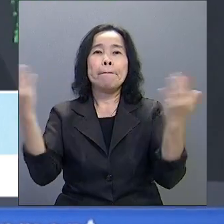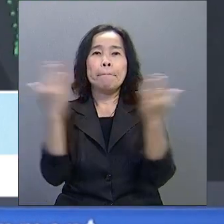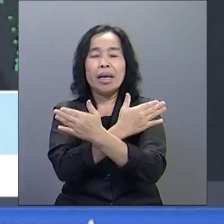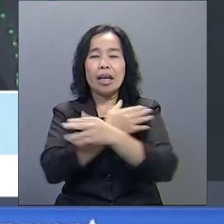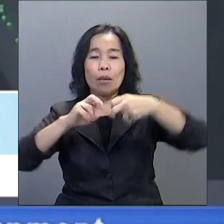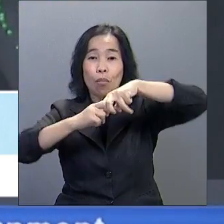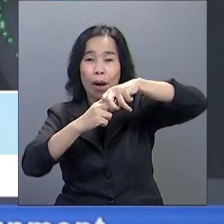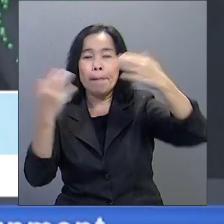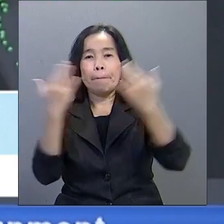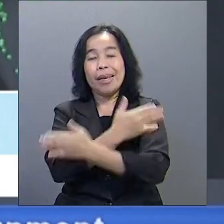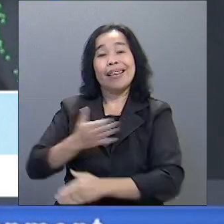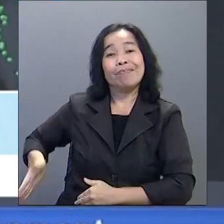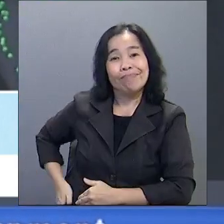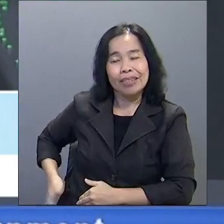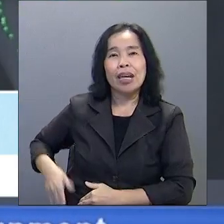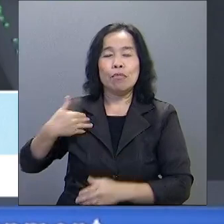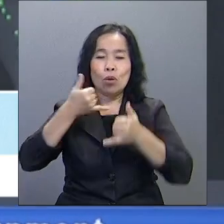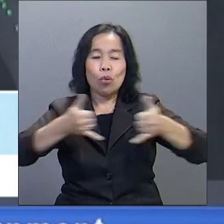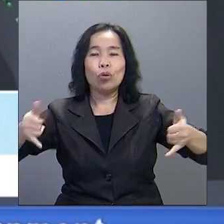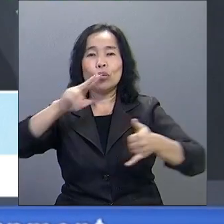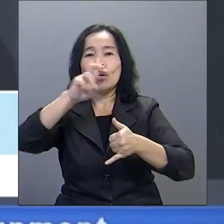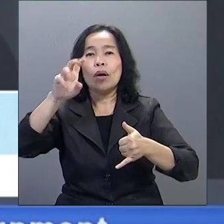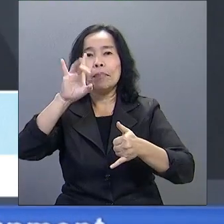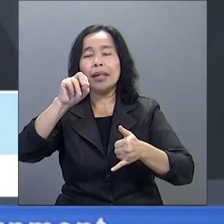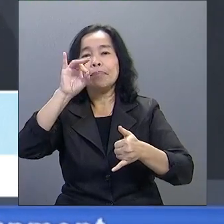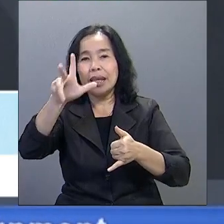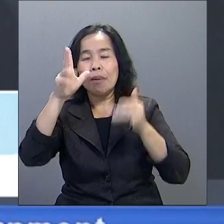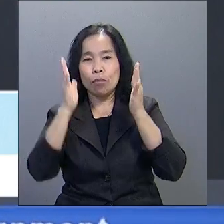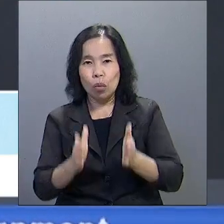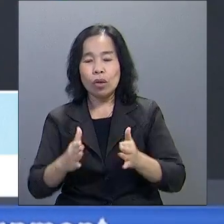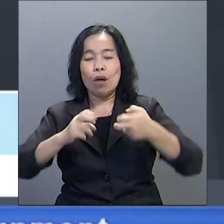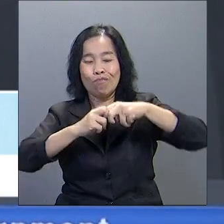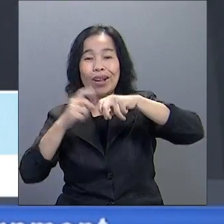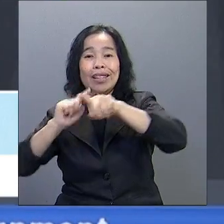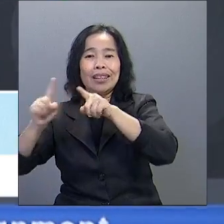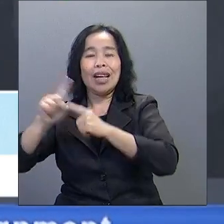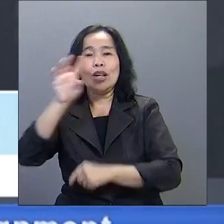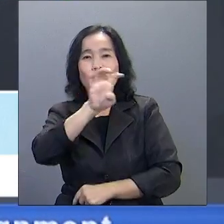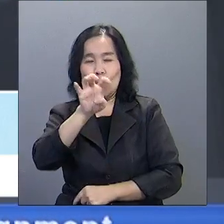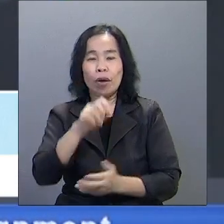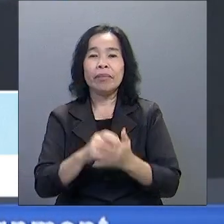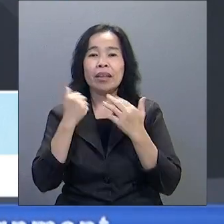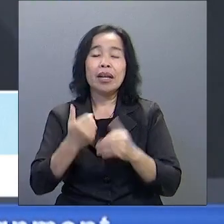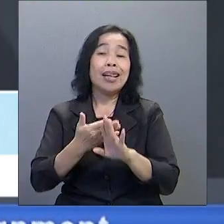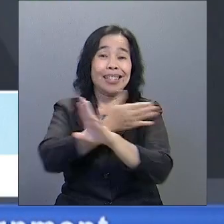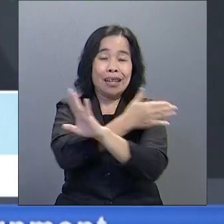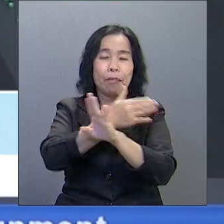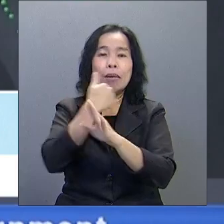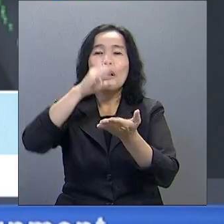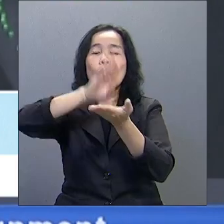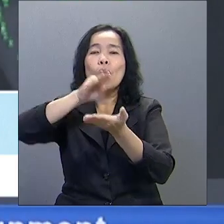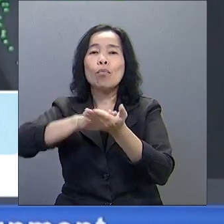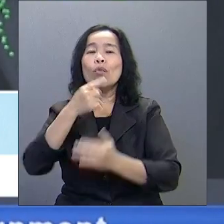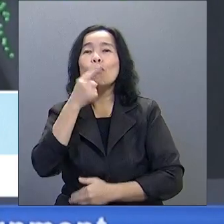รวมทั้งสิ้น 283รายครับนับเป็นจำนวนข้อประมาณ 400ข้อโดยตลอด 3ปีที่ผ่านมาครับจากข้อมูลก็พบว่า